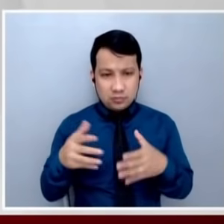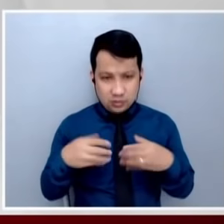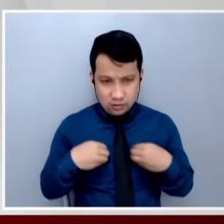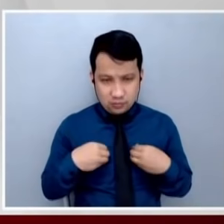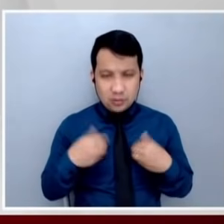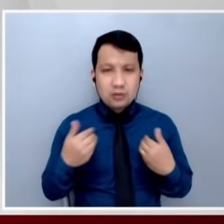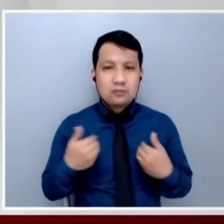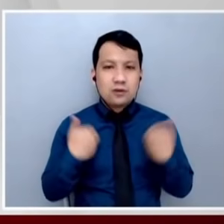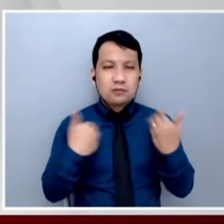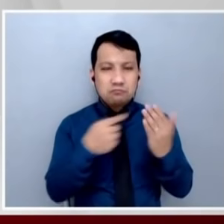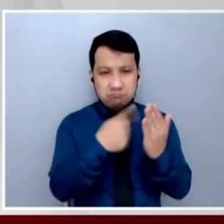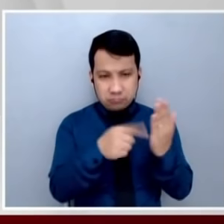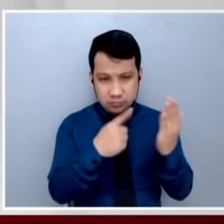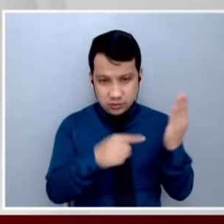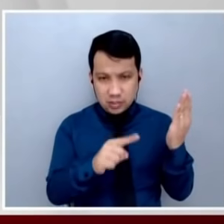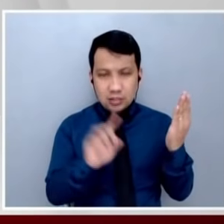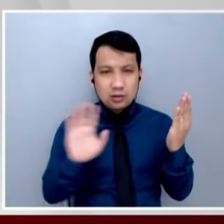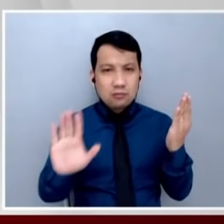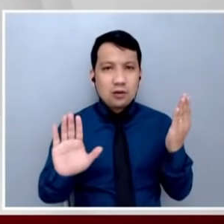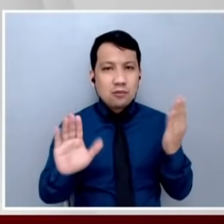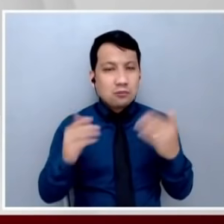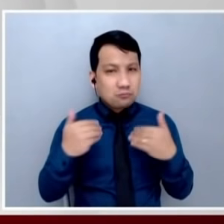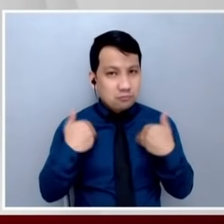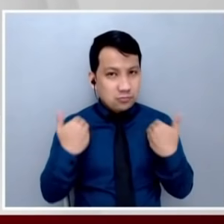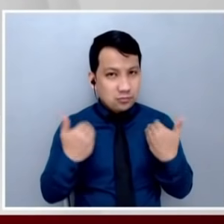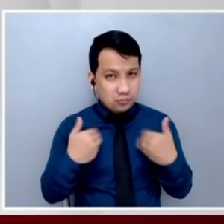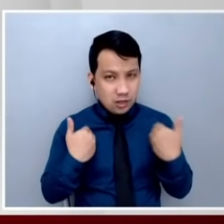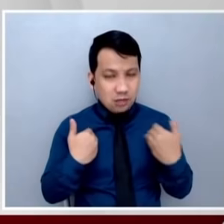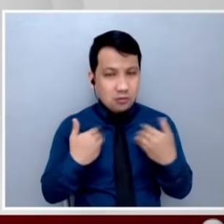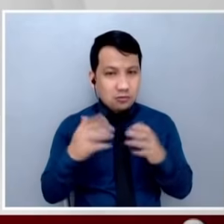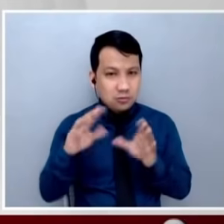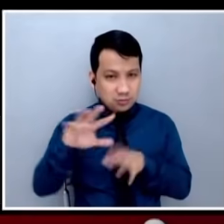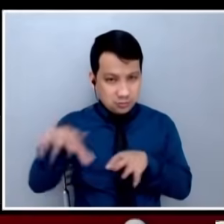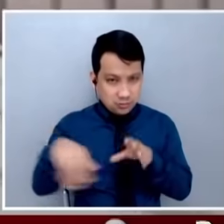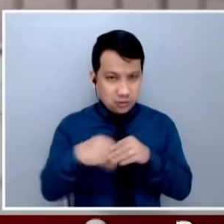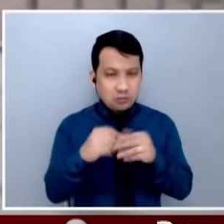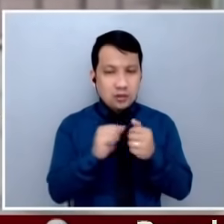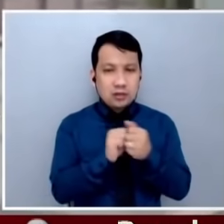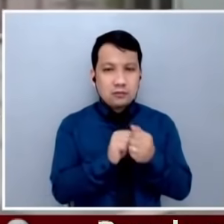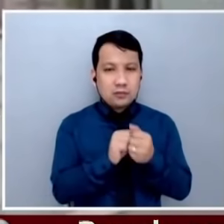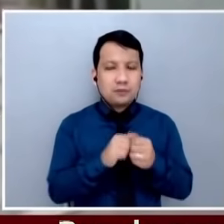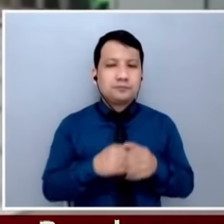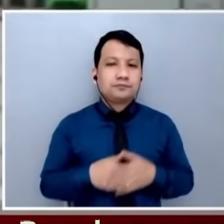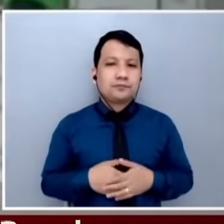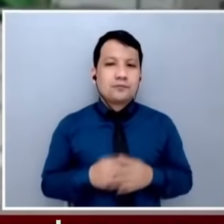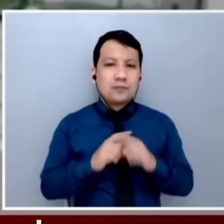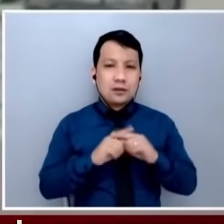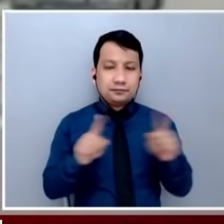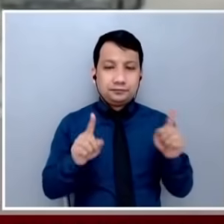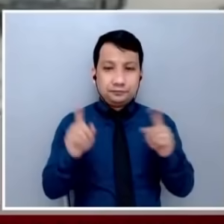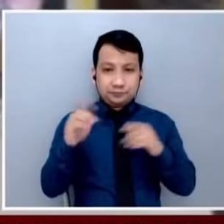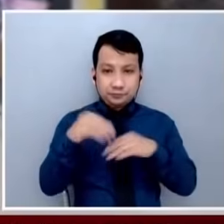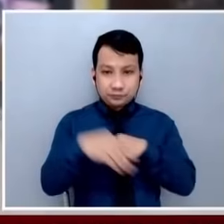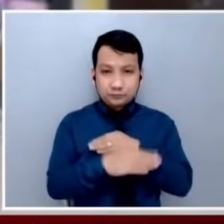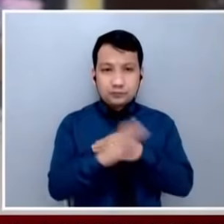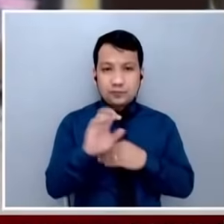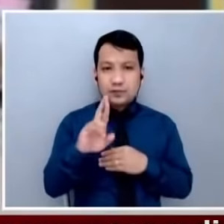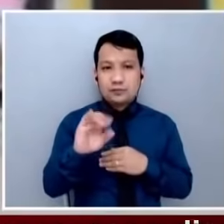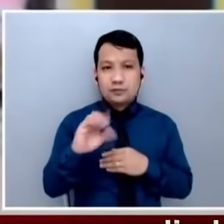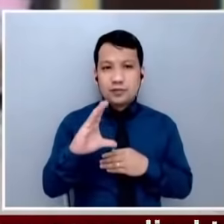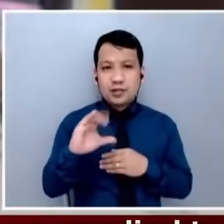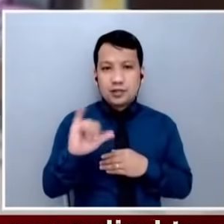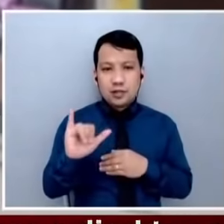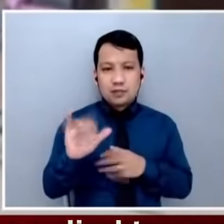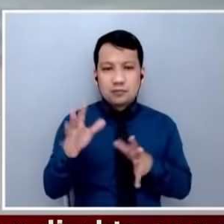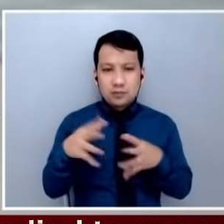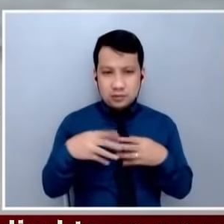dapat i-check muna ang panuntunan sa mga minor de edad bago sila isama sa lakad. Pero sa Boracay, pumayag na ang LGU na tanggapin